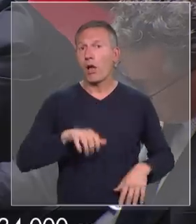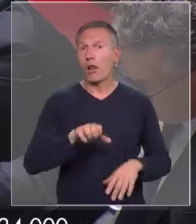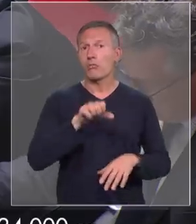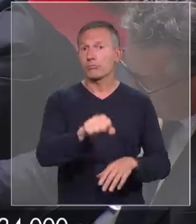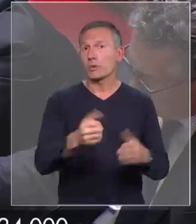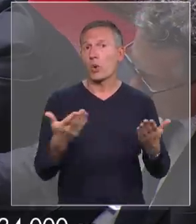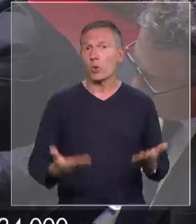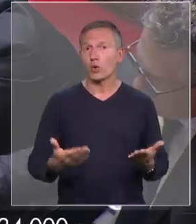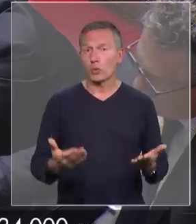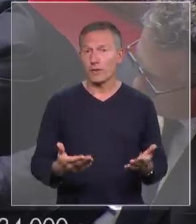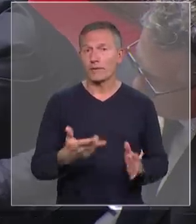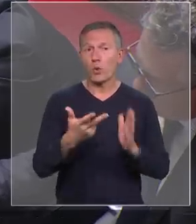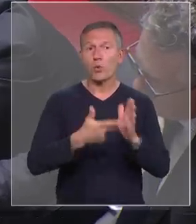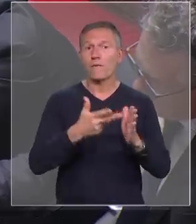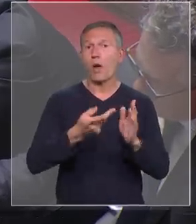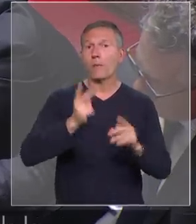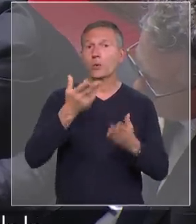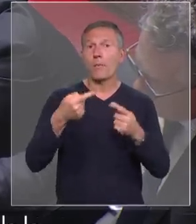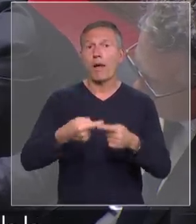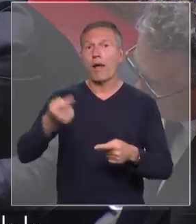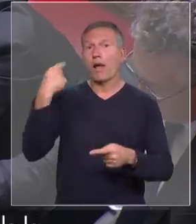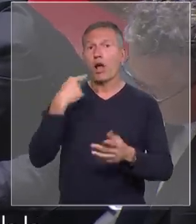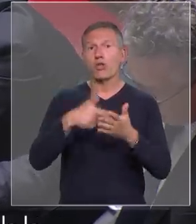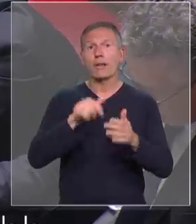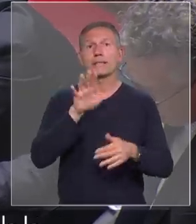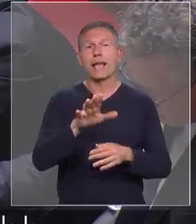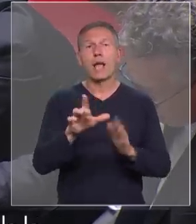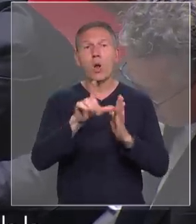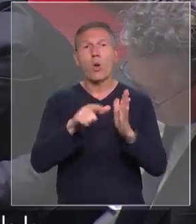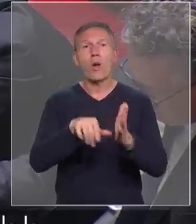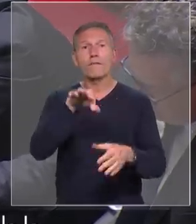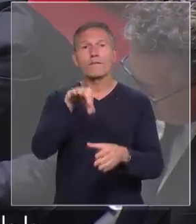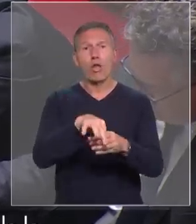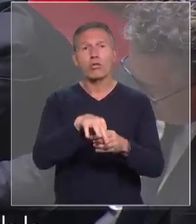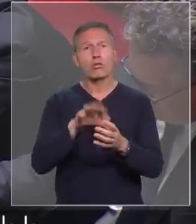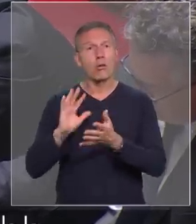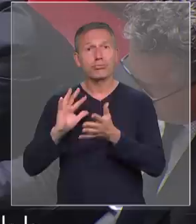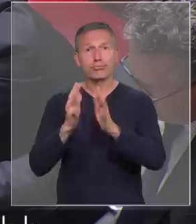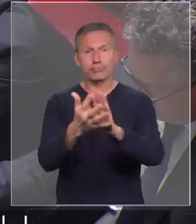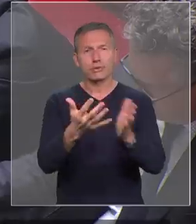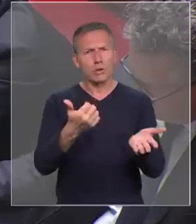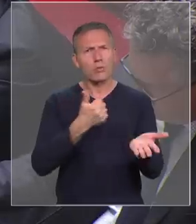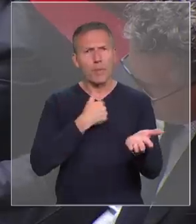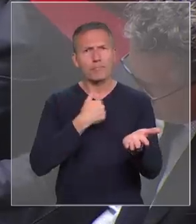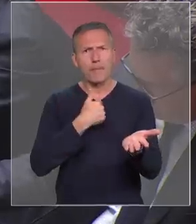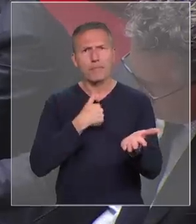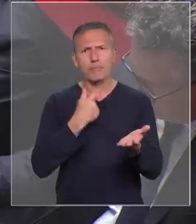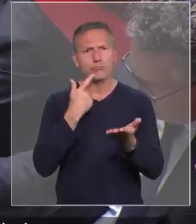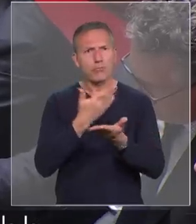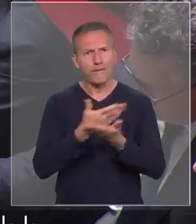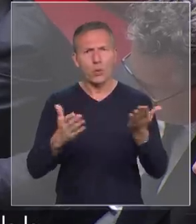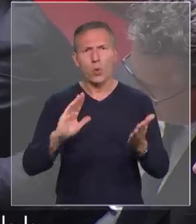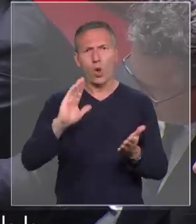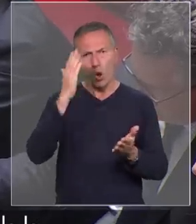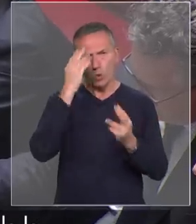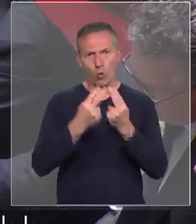aujourd'hui. C'est trois fois plus qu'en 2005, lorsque la loi a été votée. Nous avons, et je l'ai moi-même reconnu devant